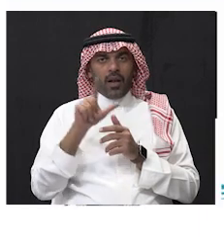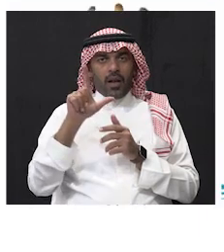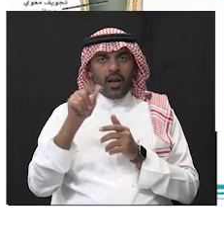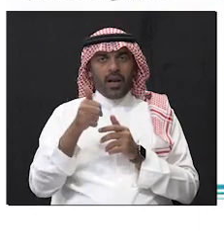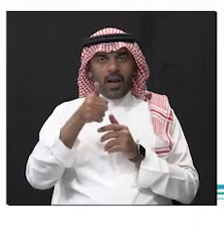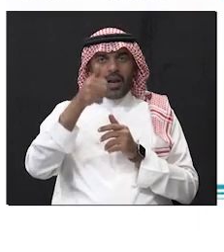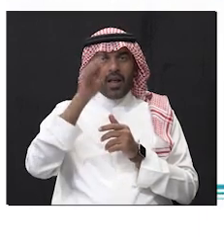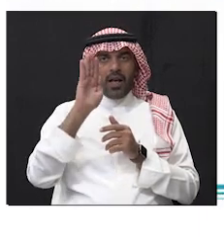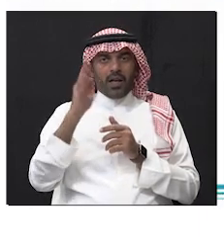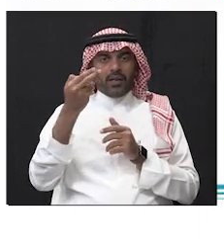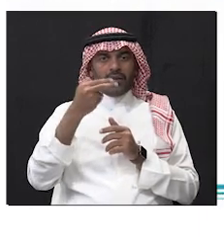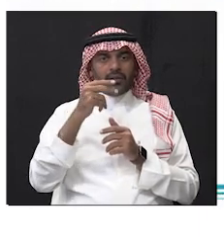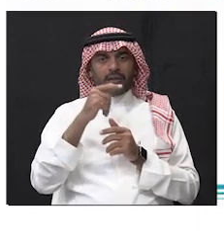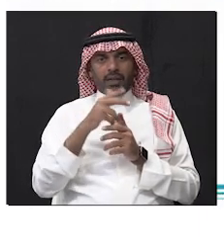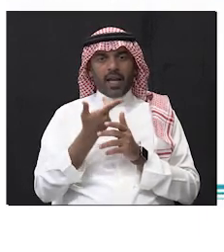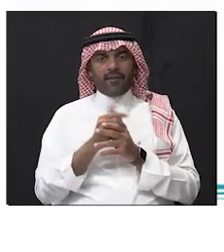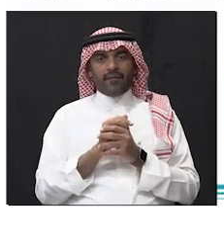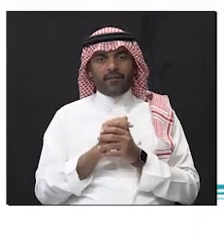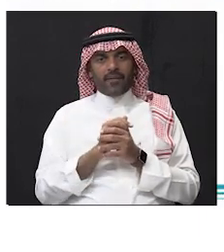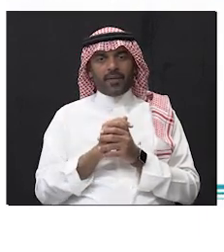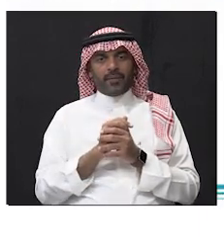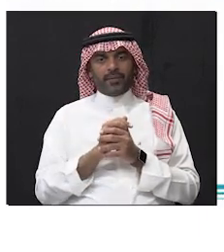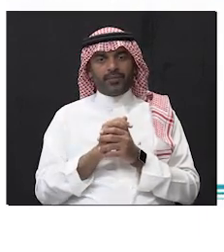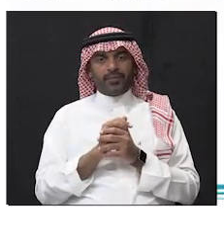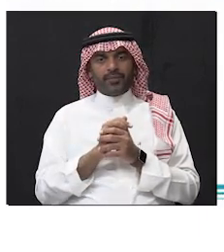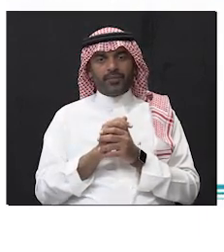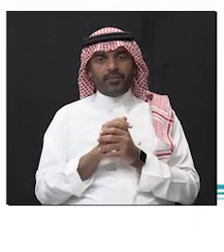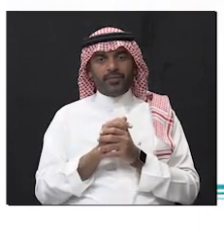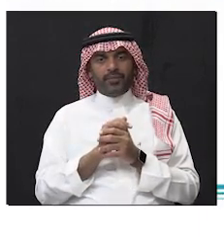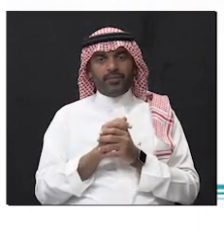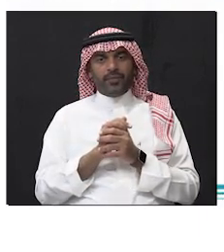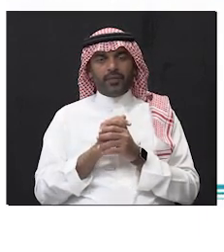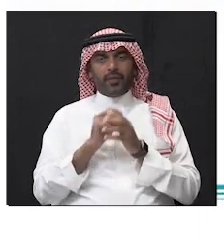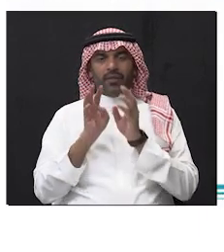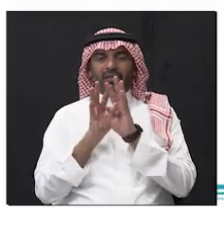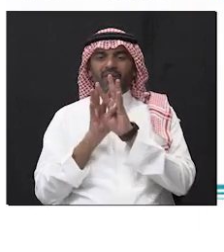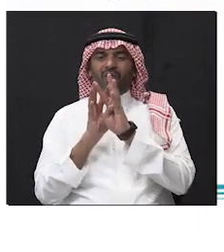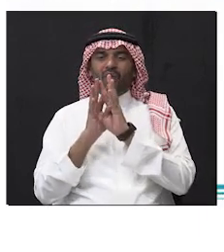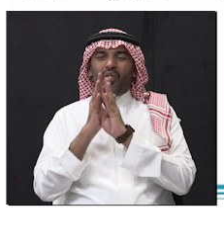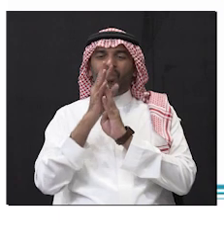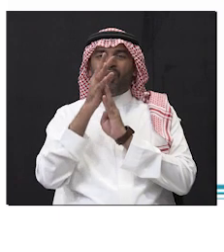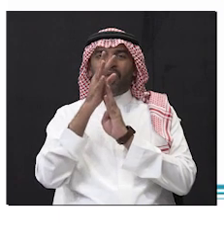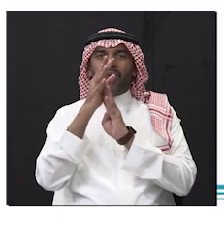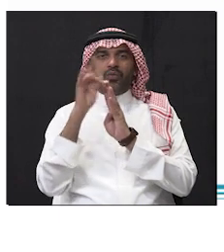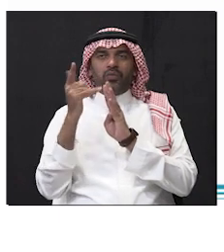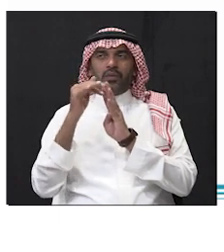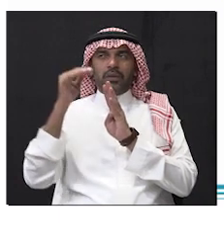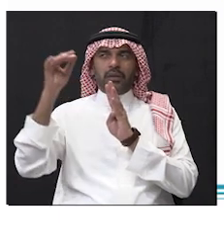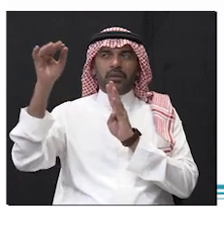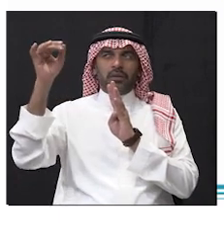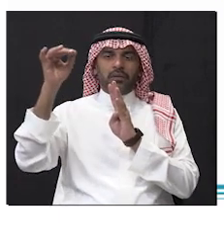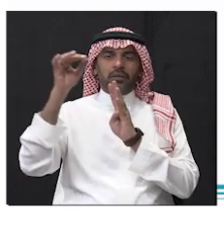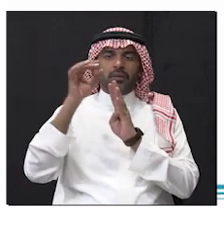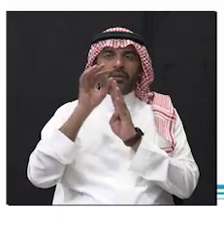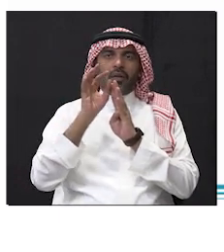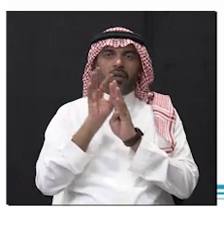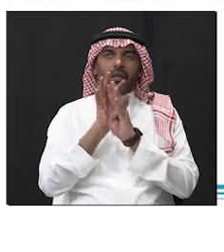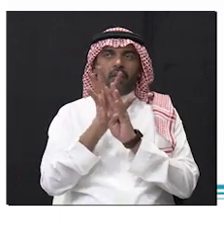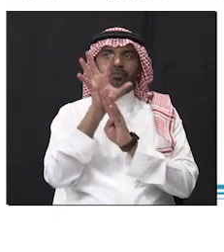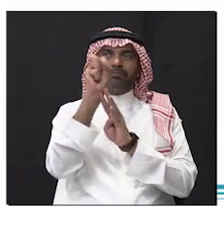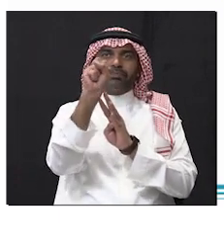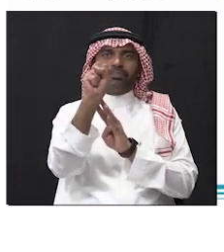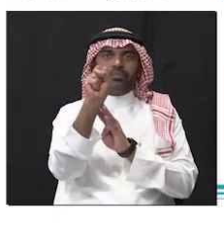أحسنتم. تقوم بالإمساك بالفريسة من خلال لوامسها، تمسك